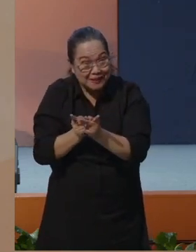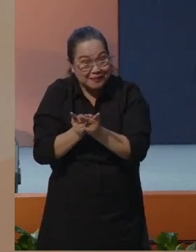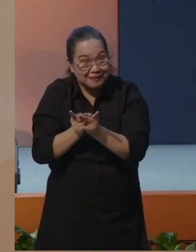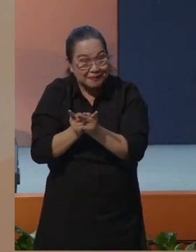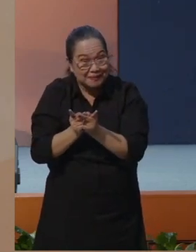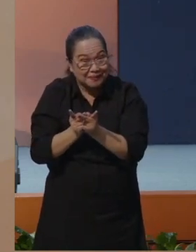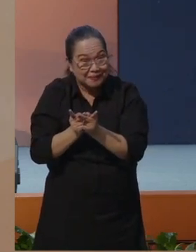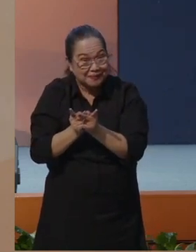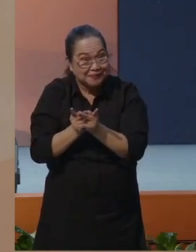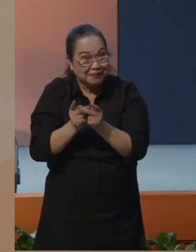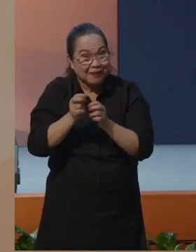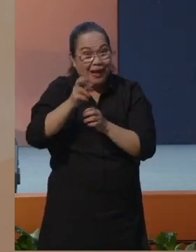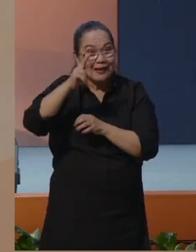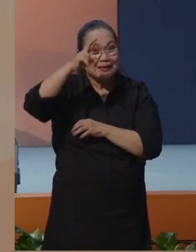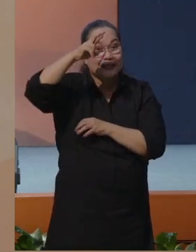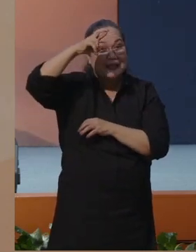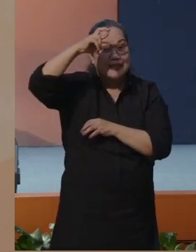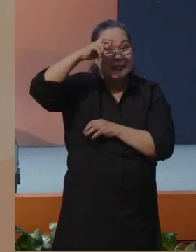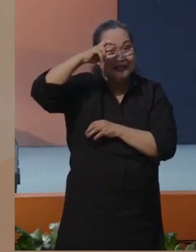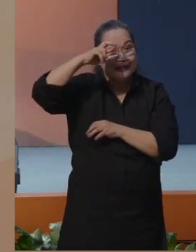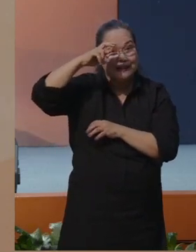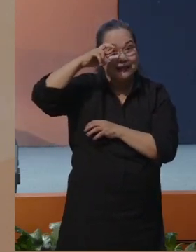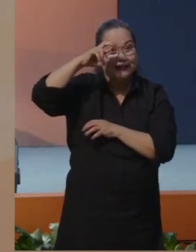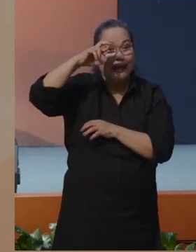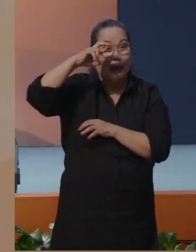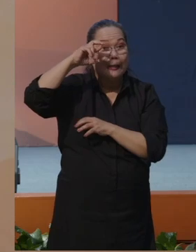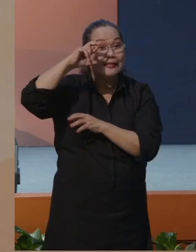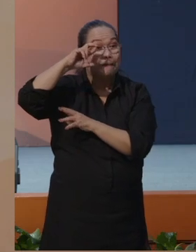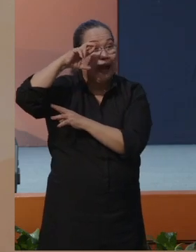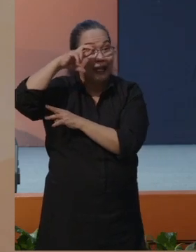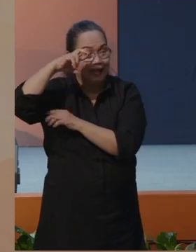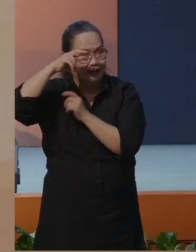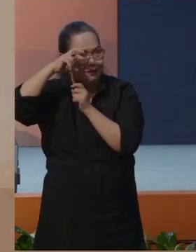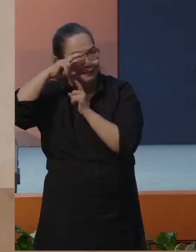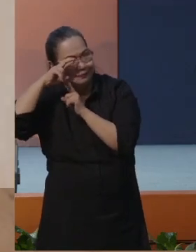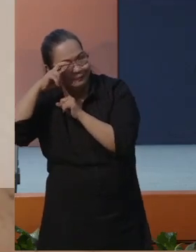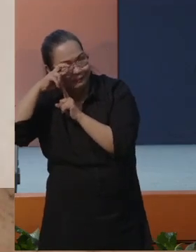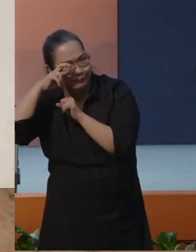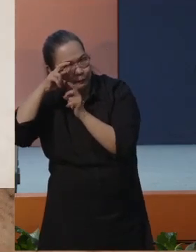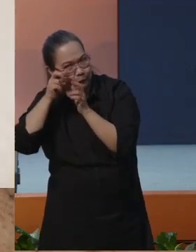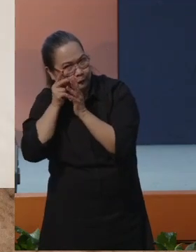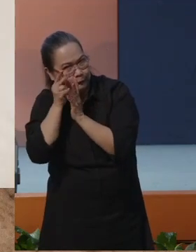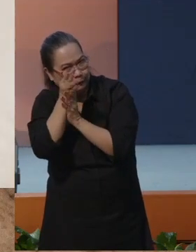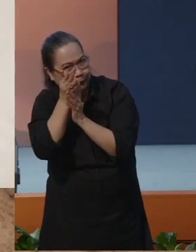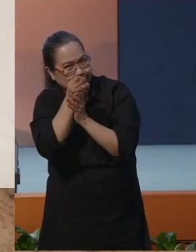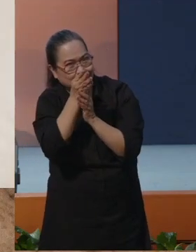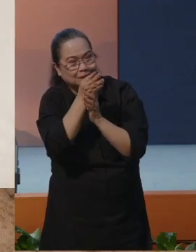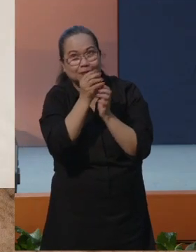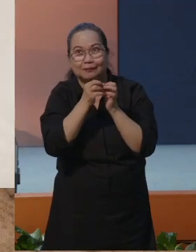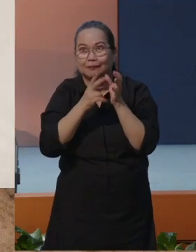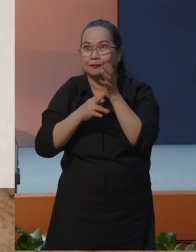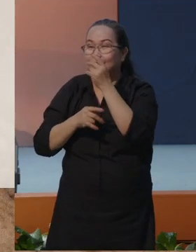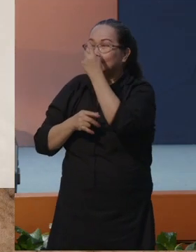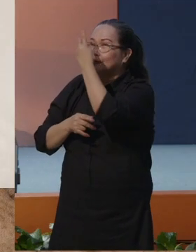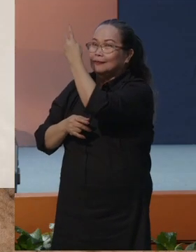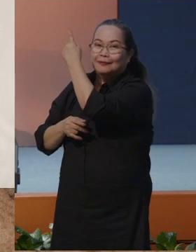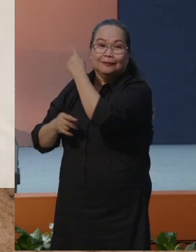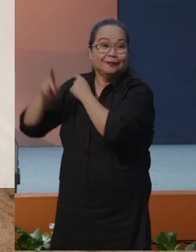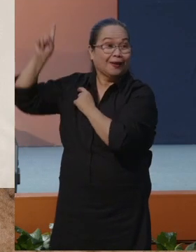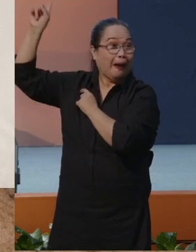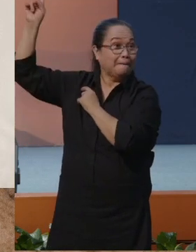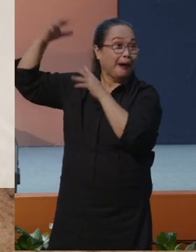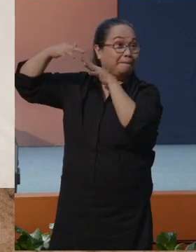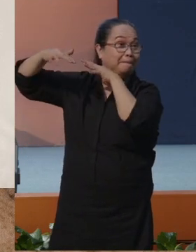pwede natin ipakita yung mapa, yung map natin. Pwede ba? Yan. Sorry,